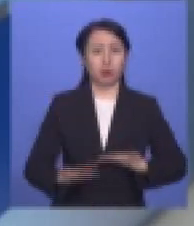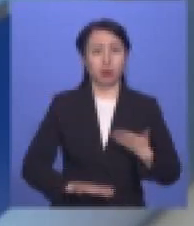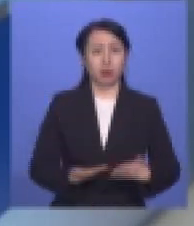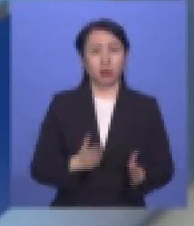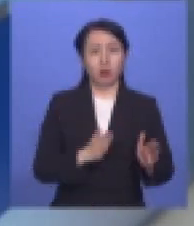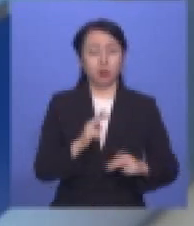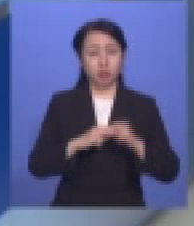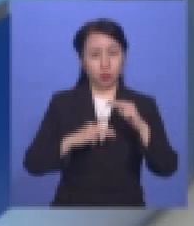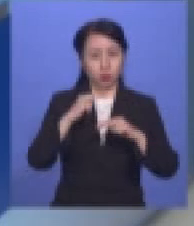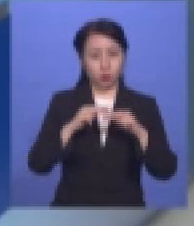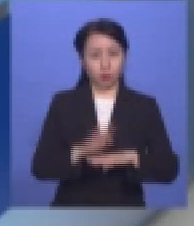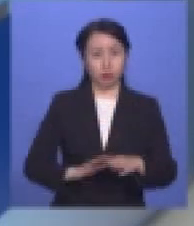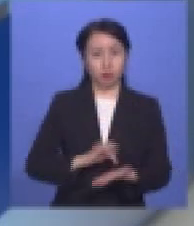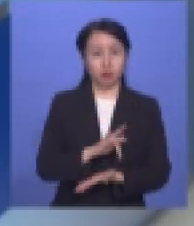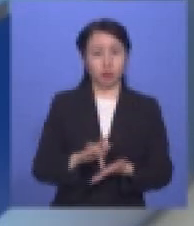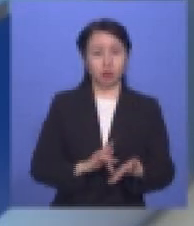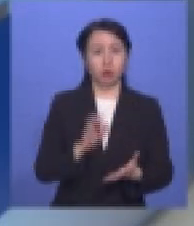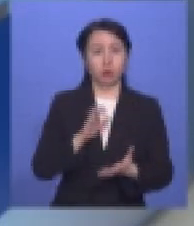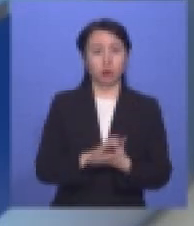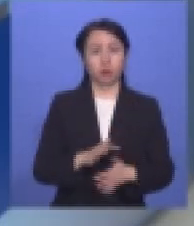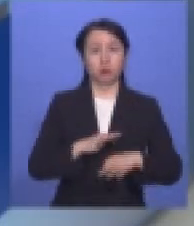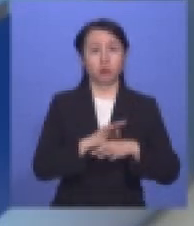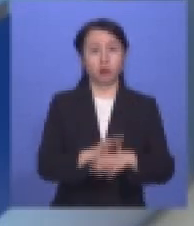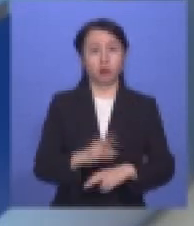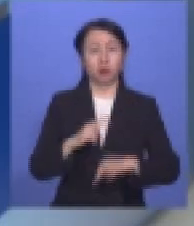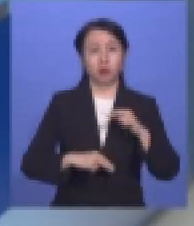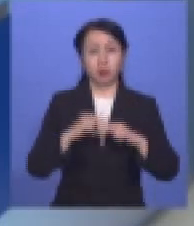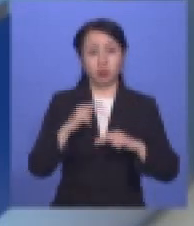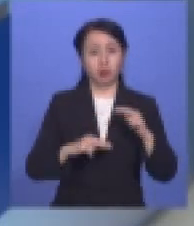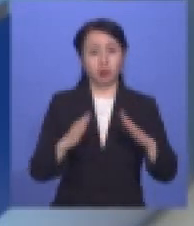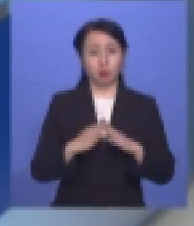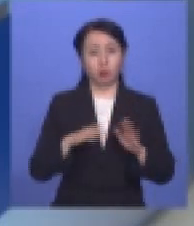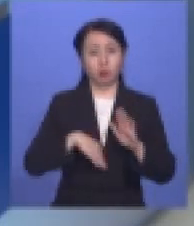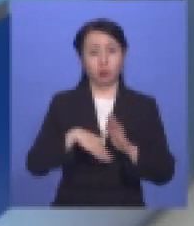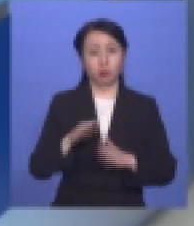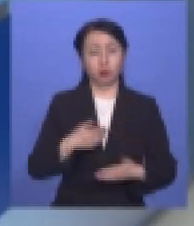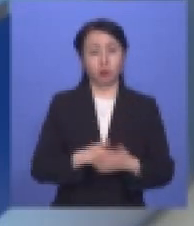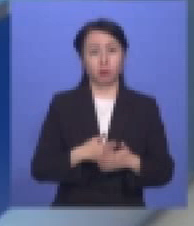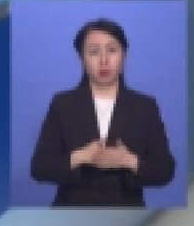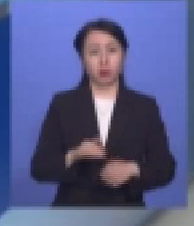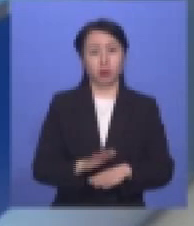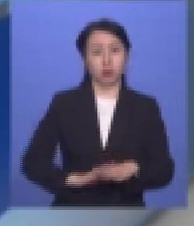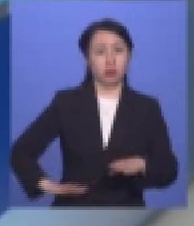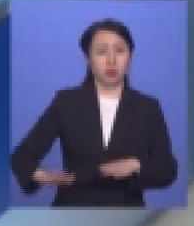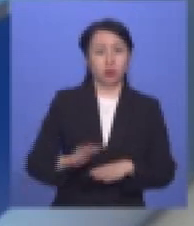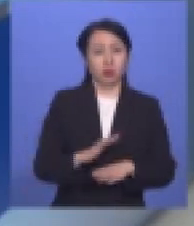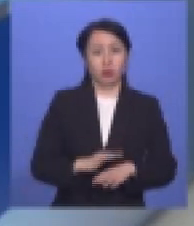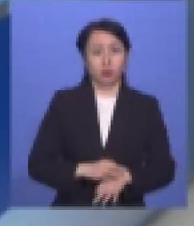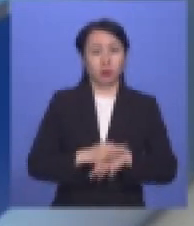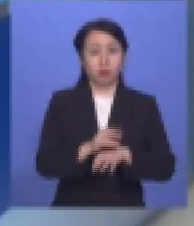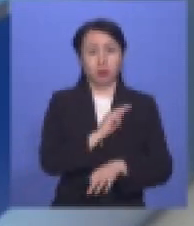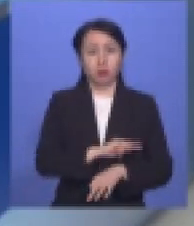посетил ряд стройплощадок в областном центре. Он ознакомился с ходом строительства домов и благоустройством прилегающих